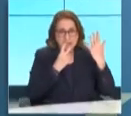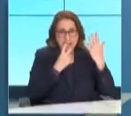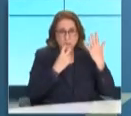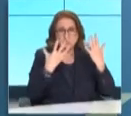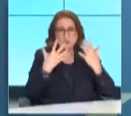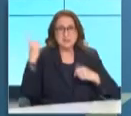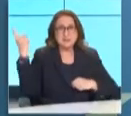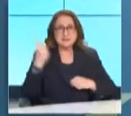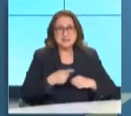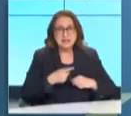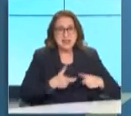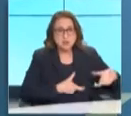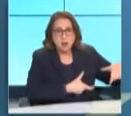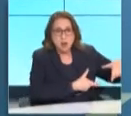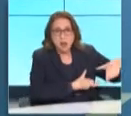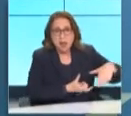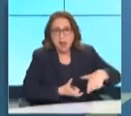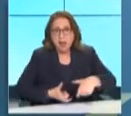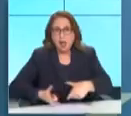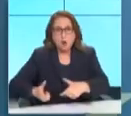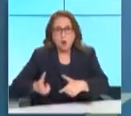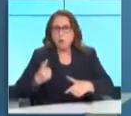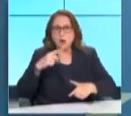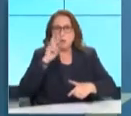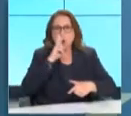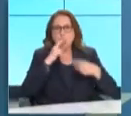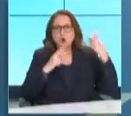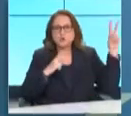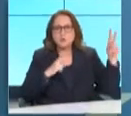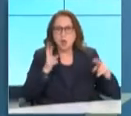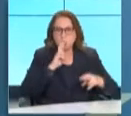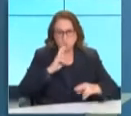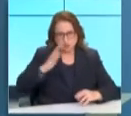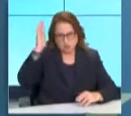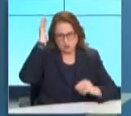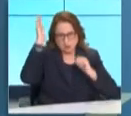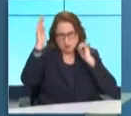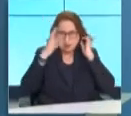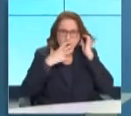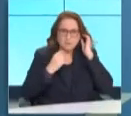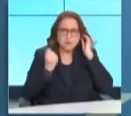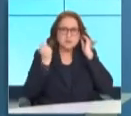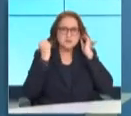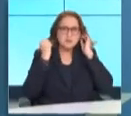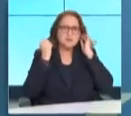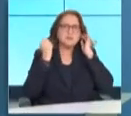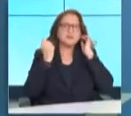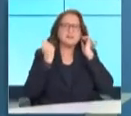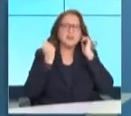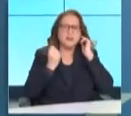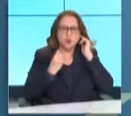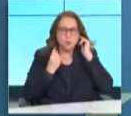διακινείται παγκοσμίως μέσω αγωγών κατευθύνεται από τη Ρωσία στην Ευρώπη. Το καταλαβαίνετε πόση δύναμη μας δίνει στην